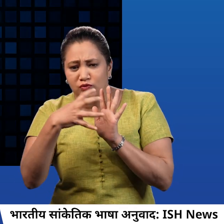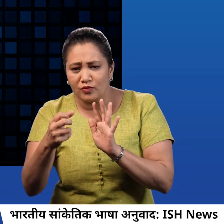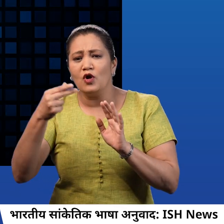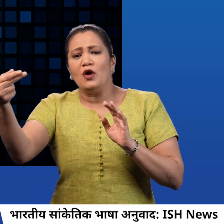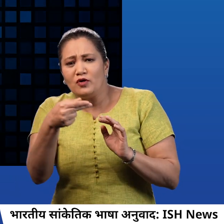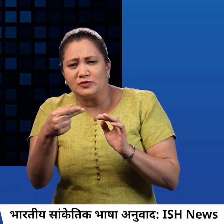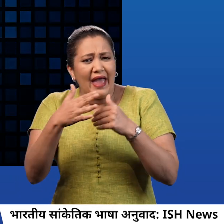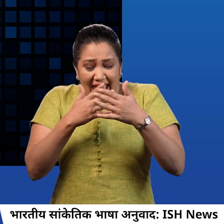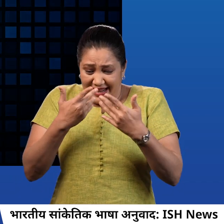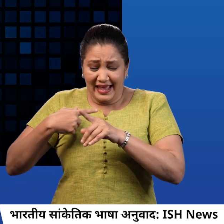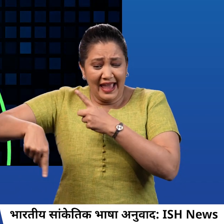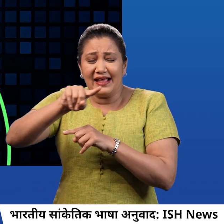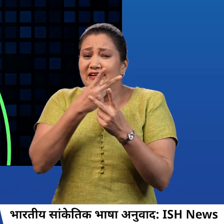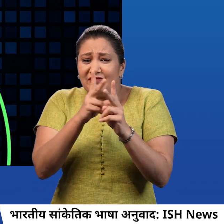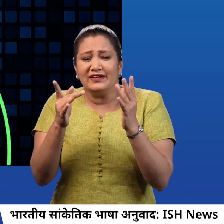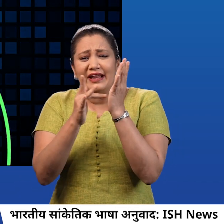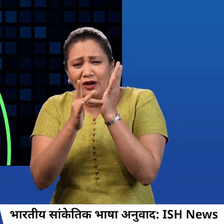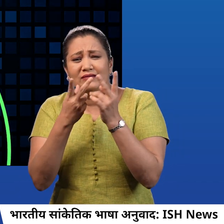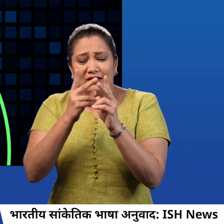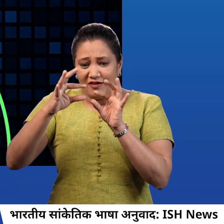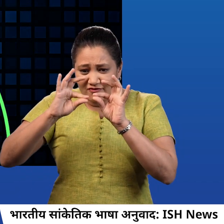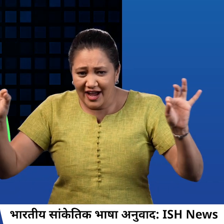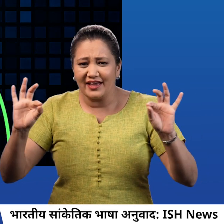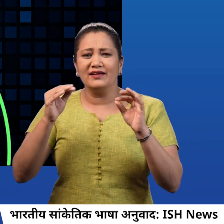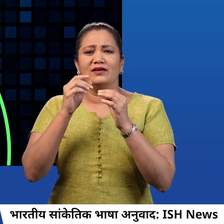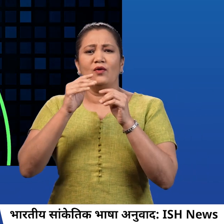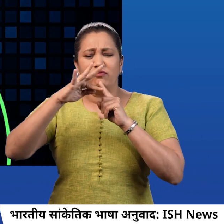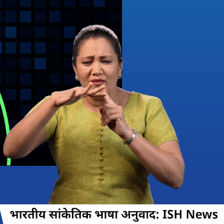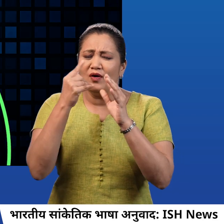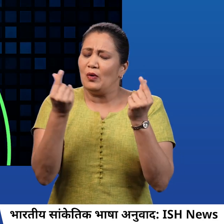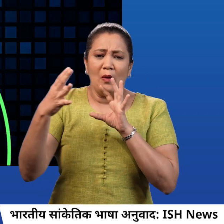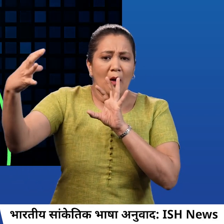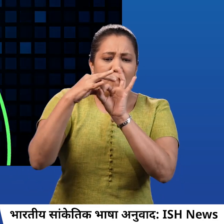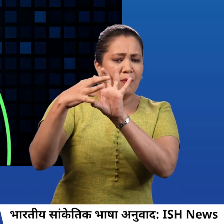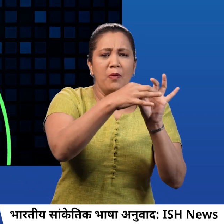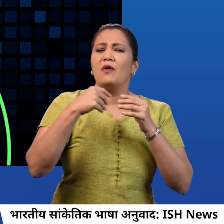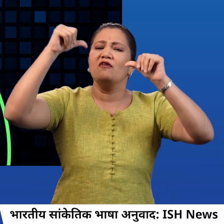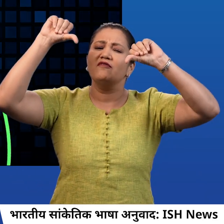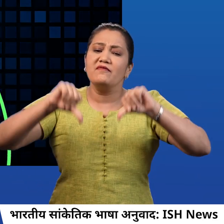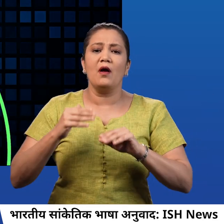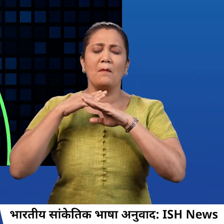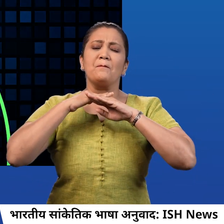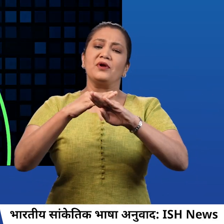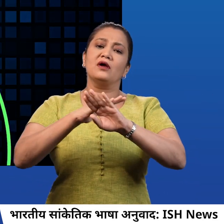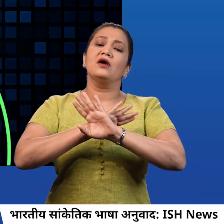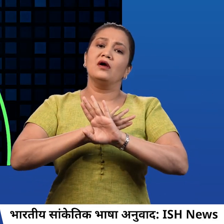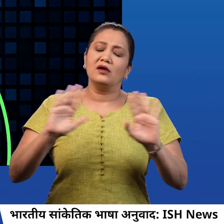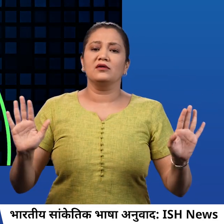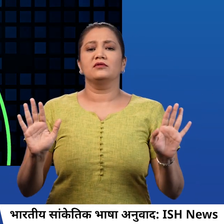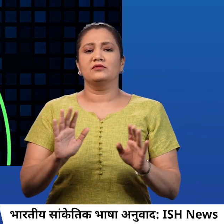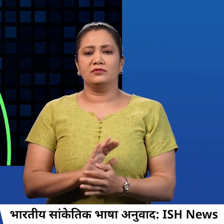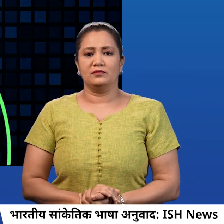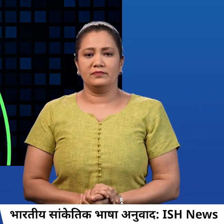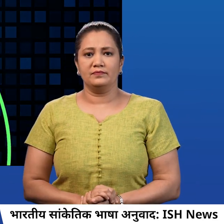ब्ल्यूटूथ अथवा USB या आणि अशा कोणत्याही प्रकारच्या वायर किंवा वायरलेस माध्यमाचा वापर करून ते इतर कोणत्याही दुसऱ्या